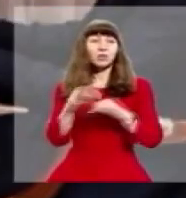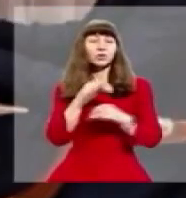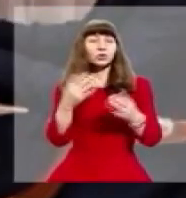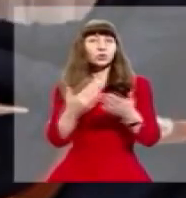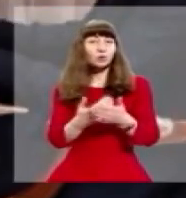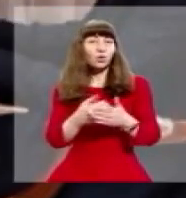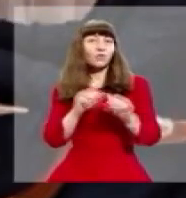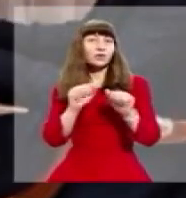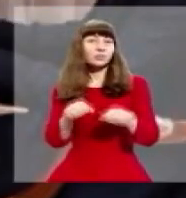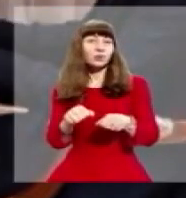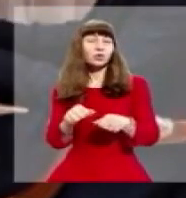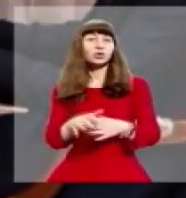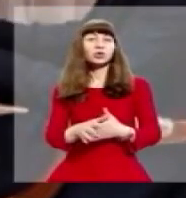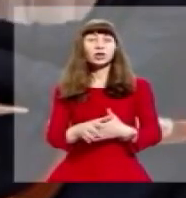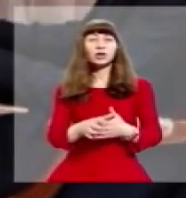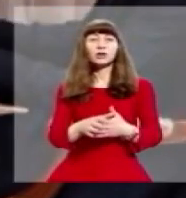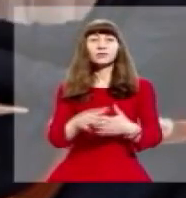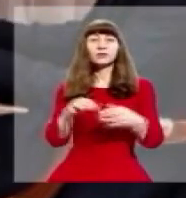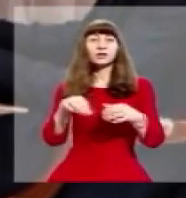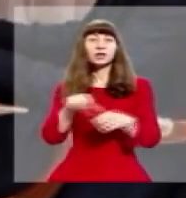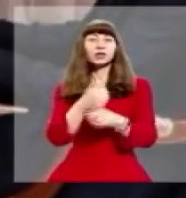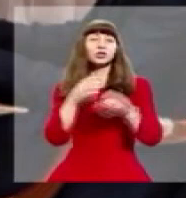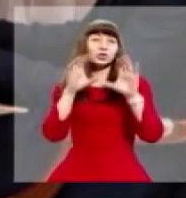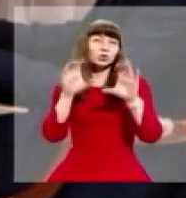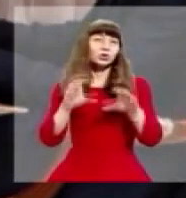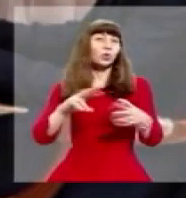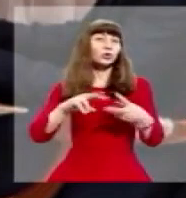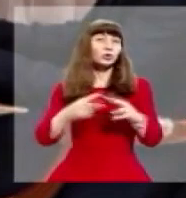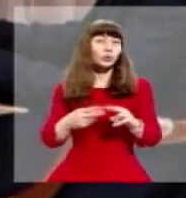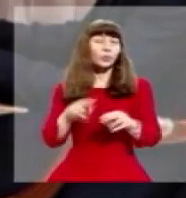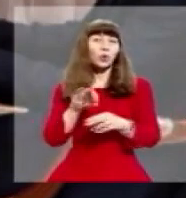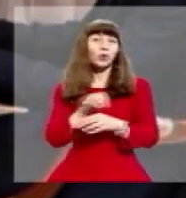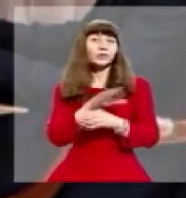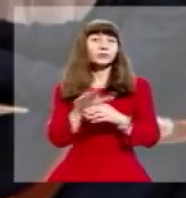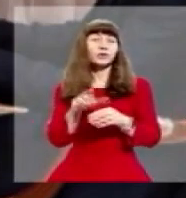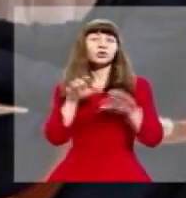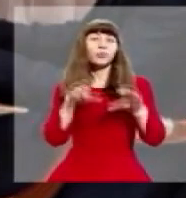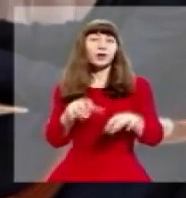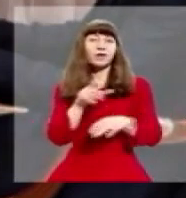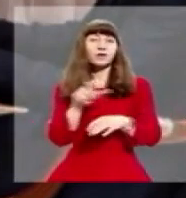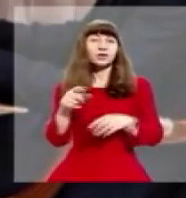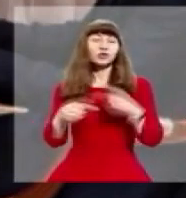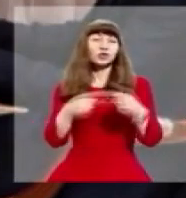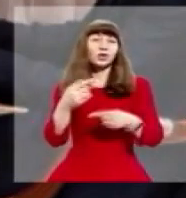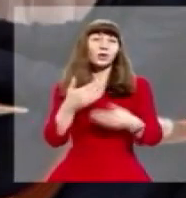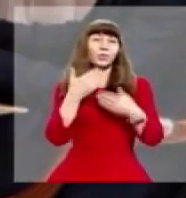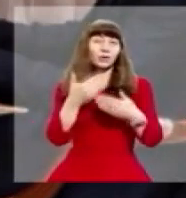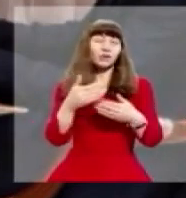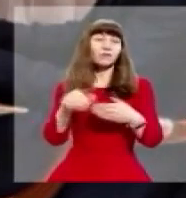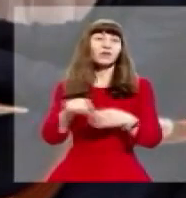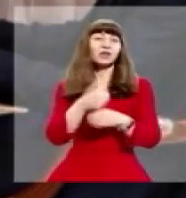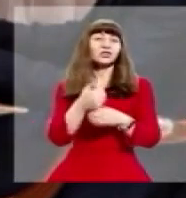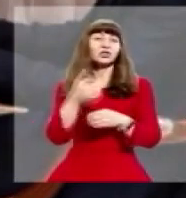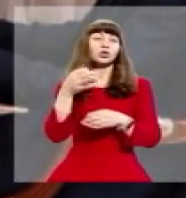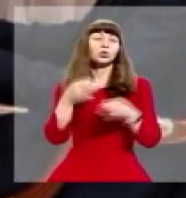полномочия уполномоченного по правам человека в контексте конституционной реформы по обеспечению прав граждан через обращение в